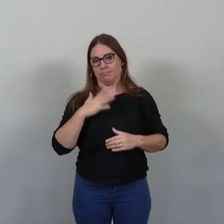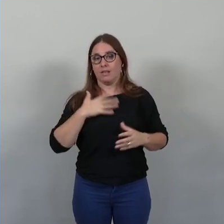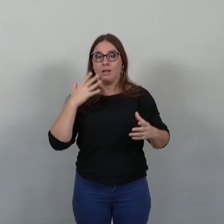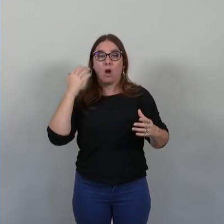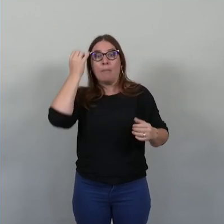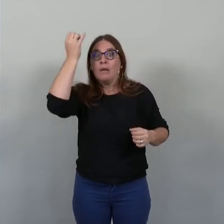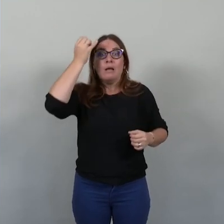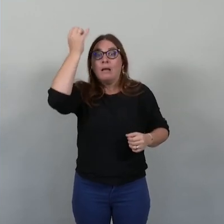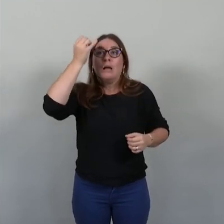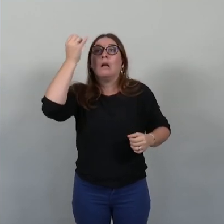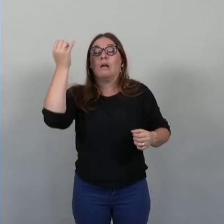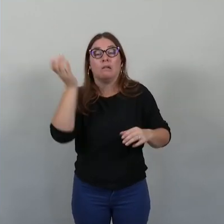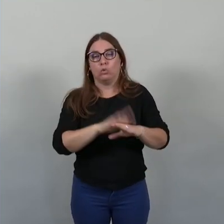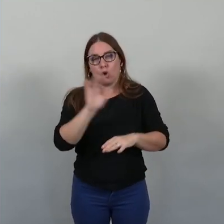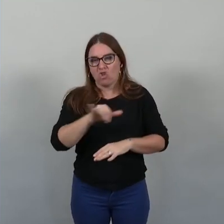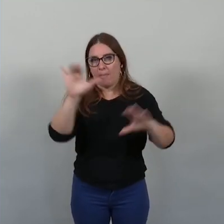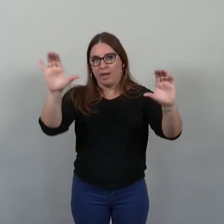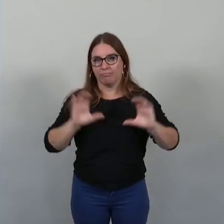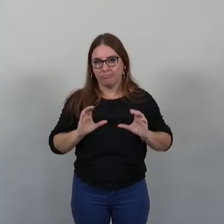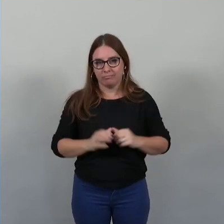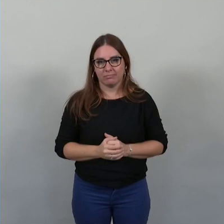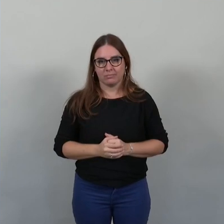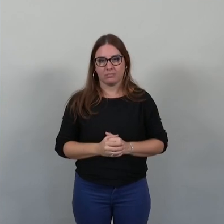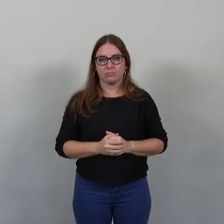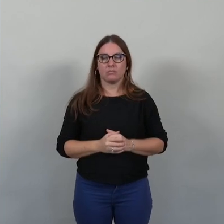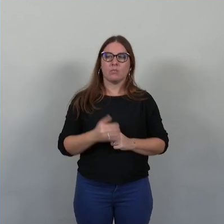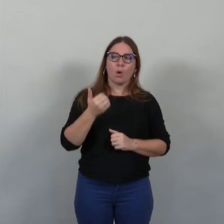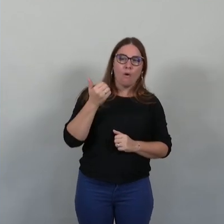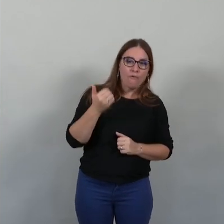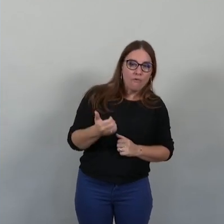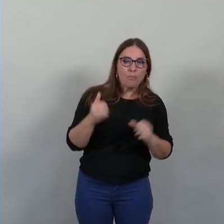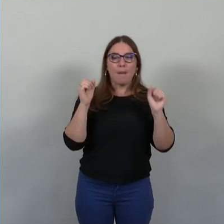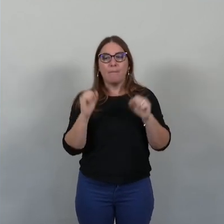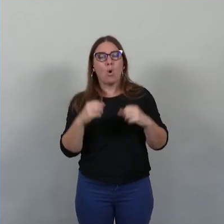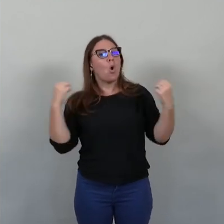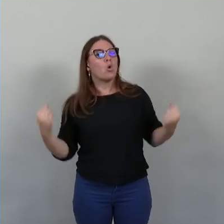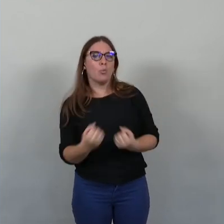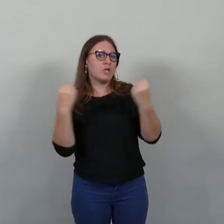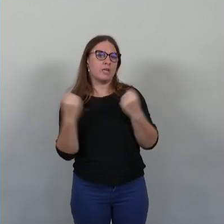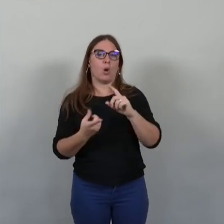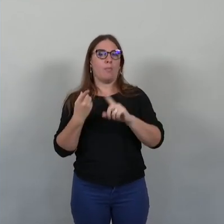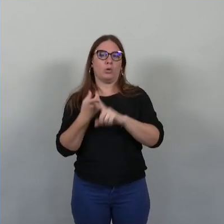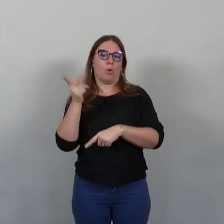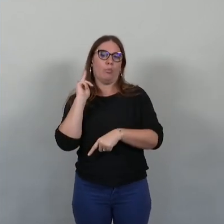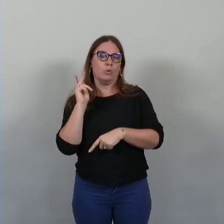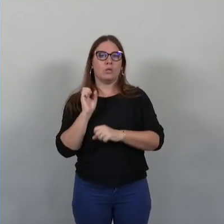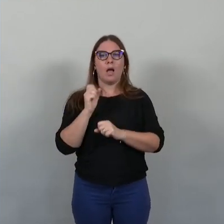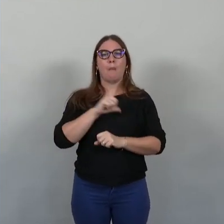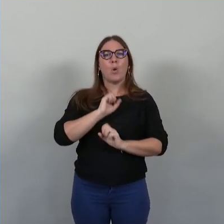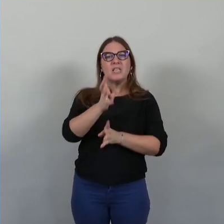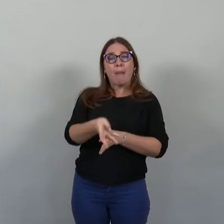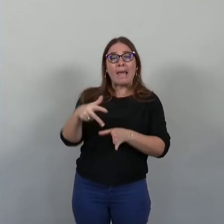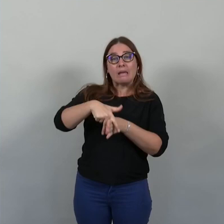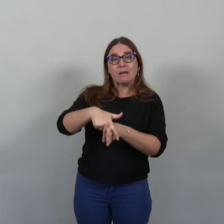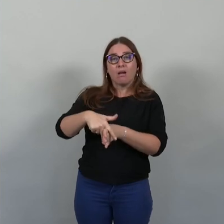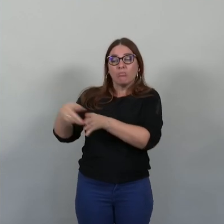fantasme peut vous importe le cout tant que vous pouvez communiquer après la bike police qui ne fonctionne pas si bien